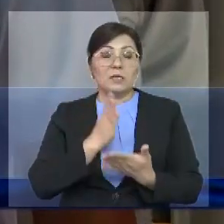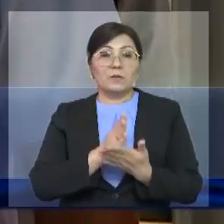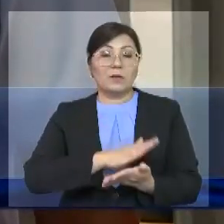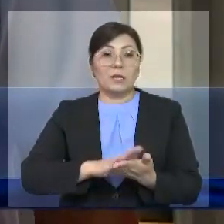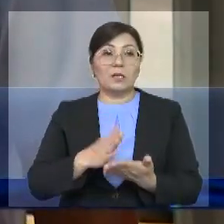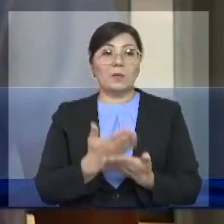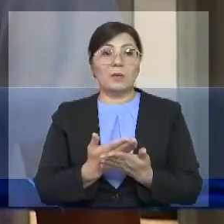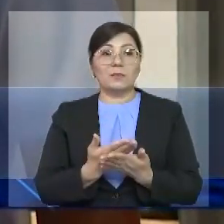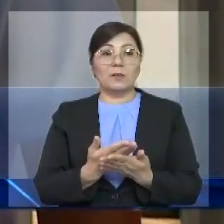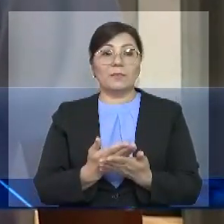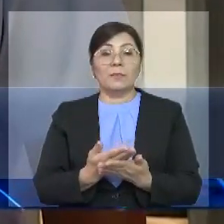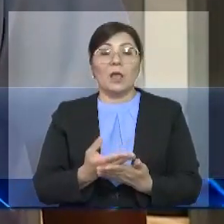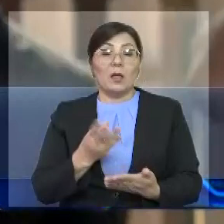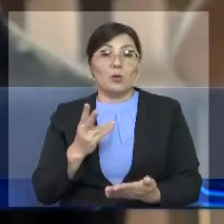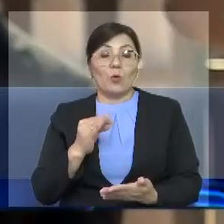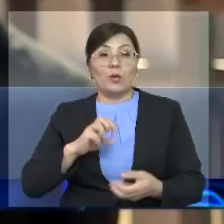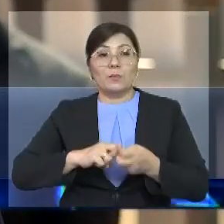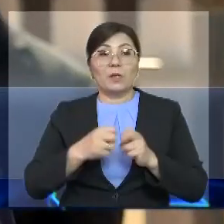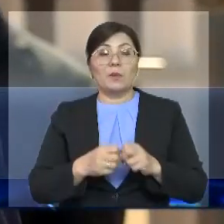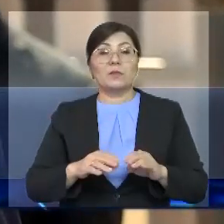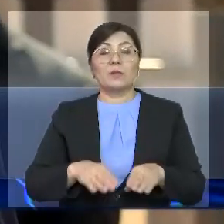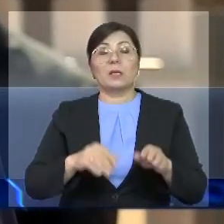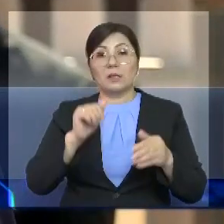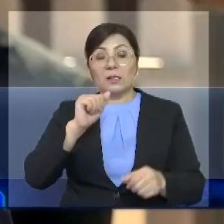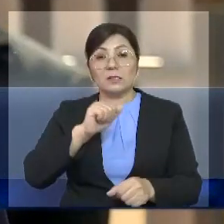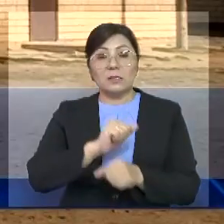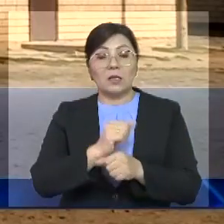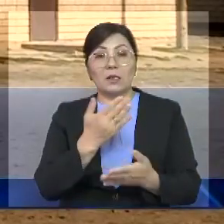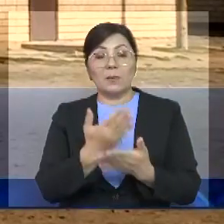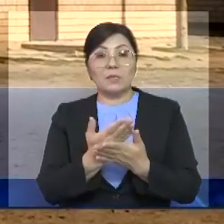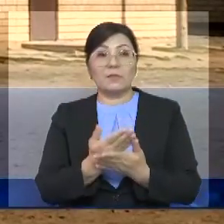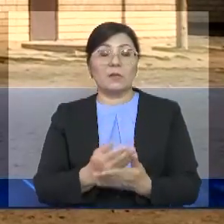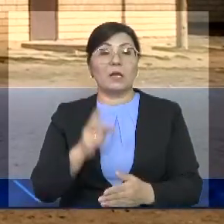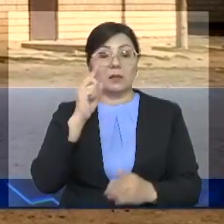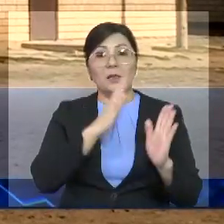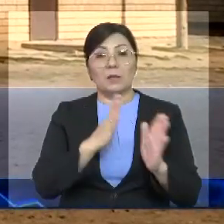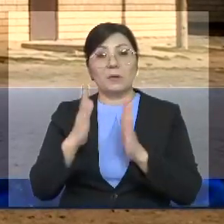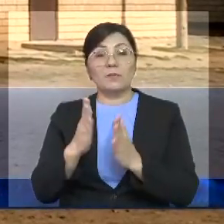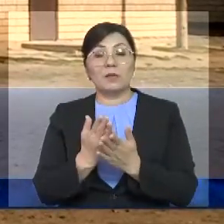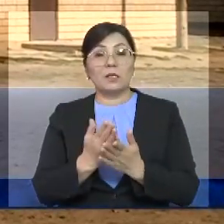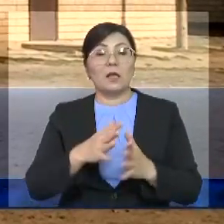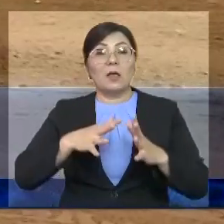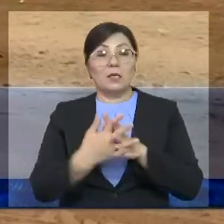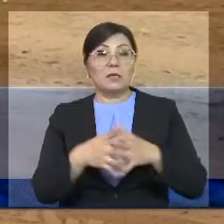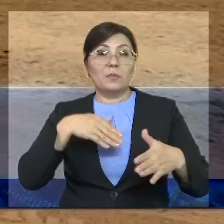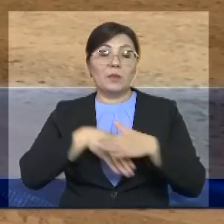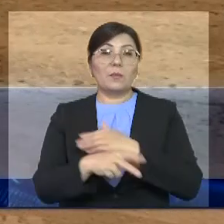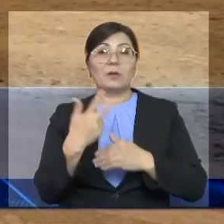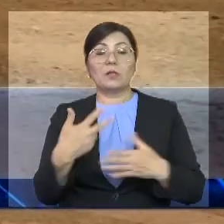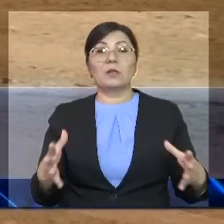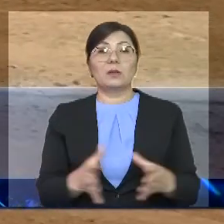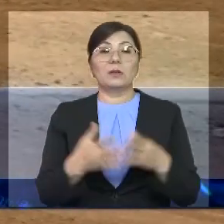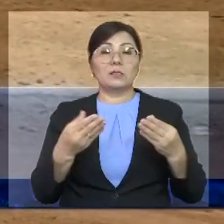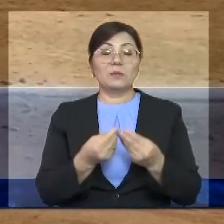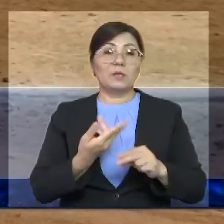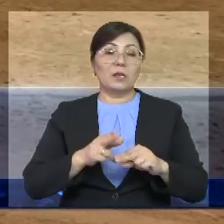сторона медали, отмечают люди. Закрылись местная библиотека и клуб. К тому же, за этот год из села переехали 3 семьи. И это